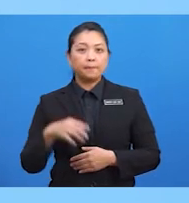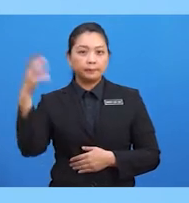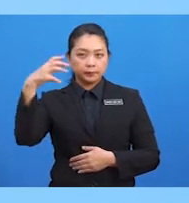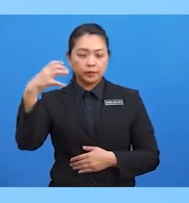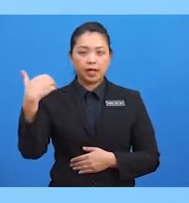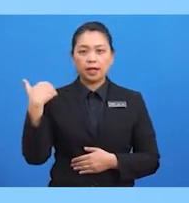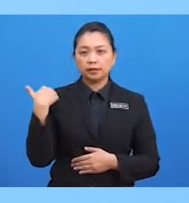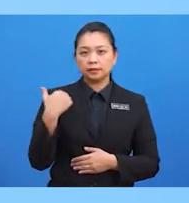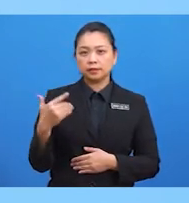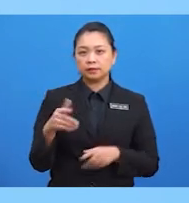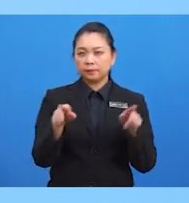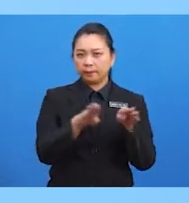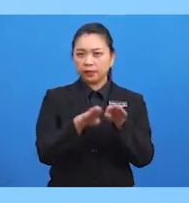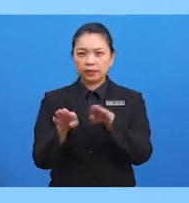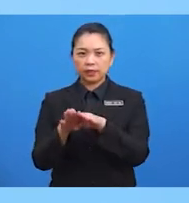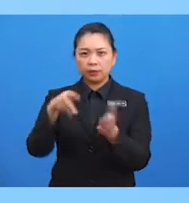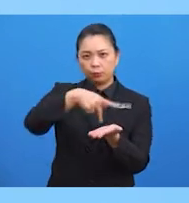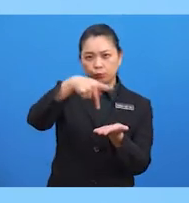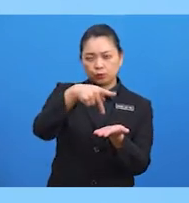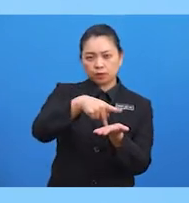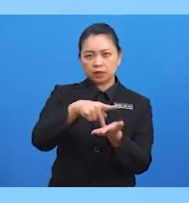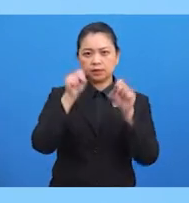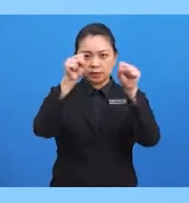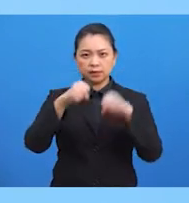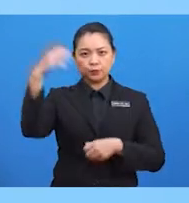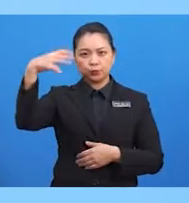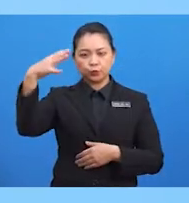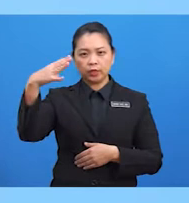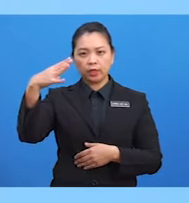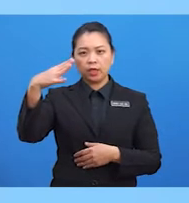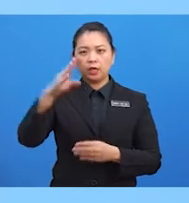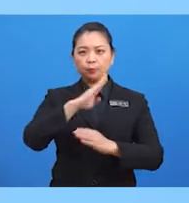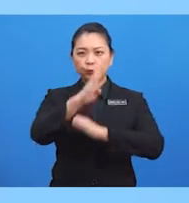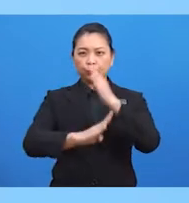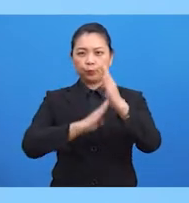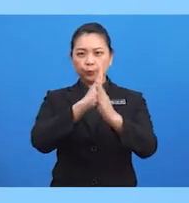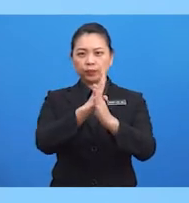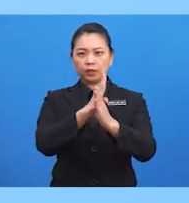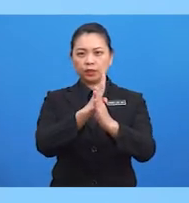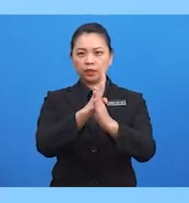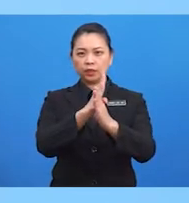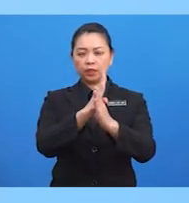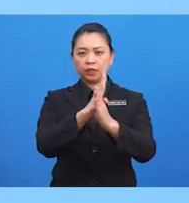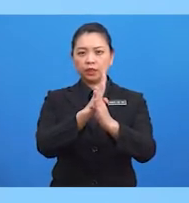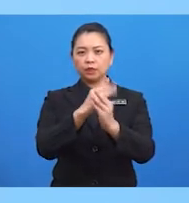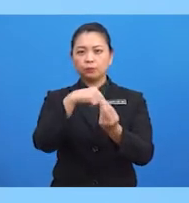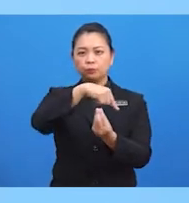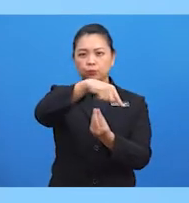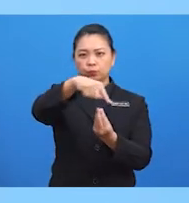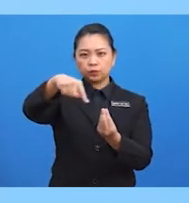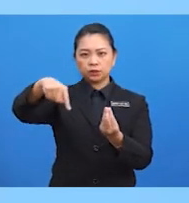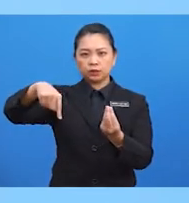pusat sistem suria. Bumi berputar pada paksinya dan beredar mengelilingi